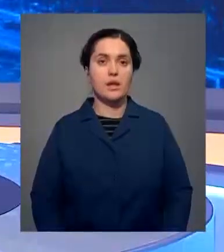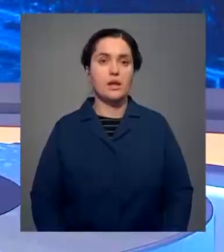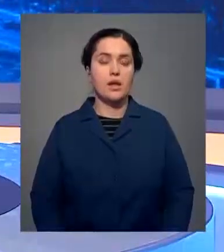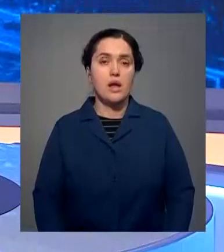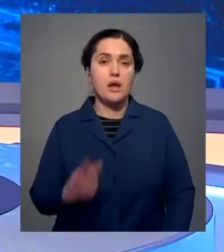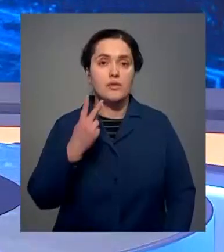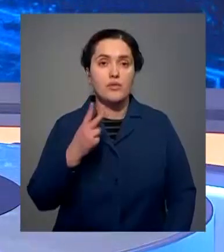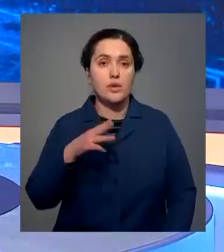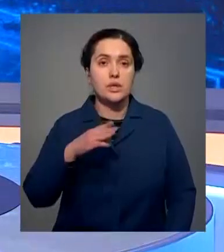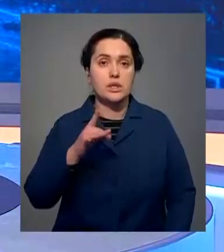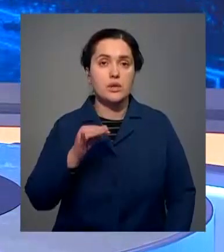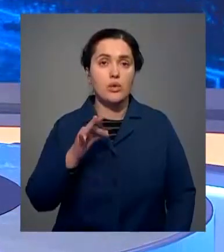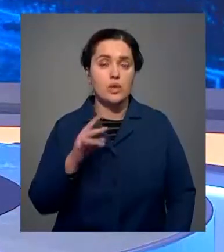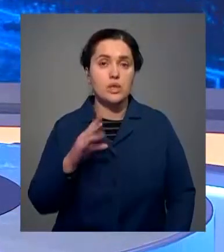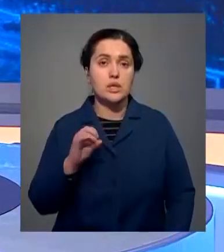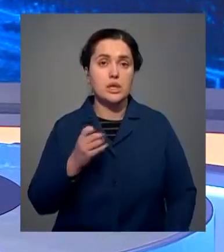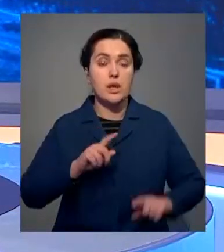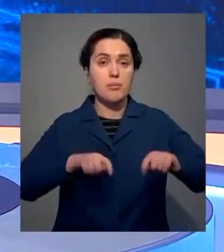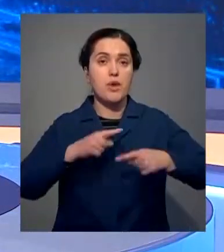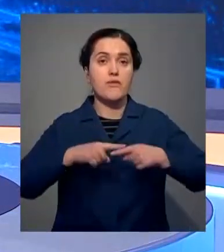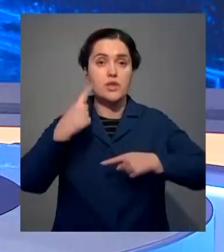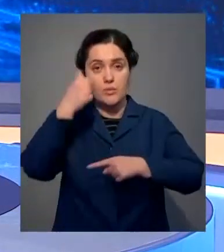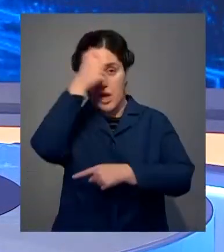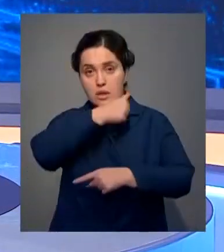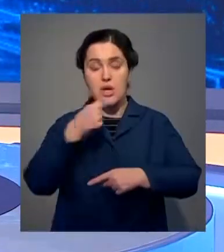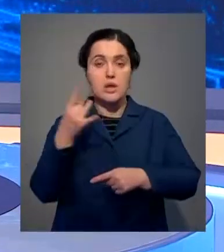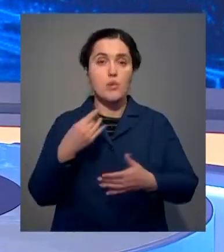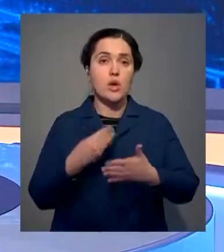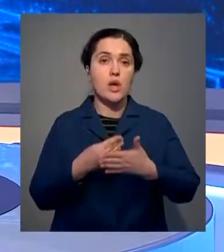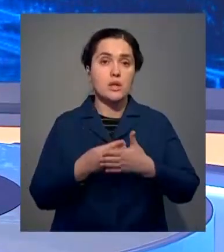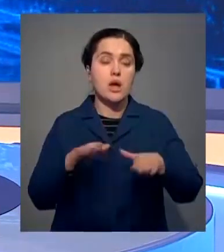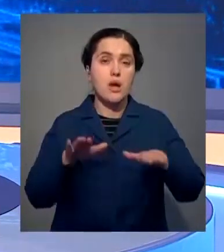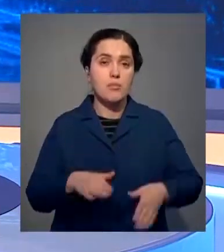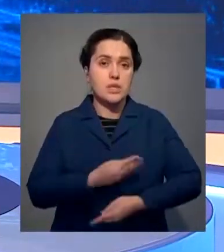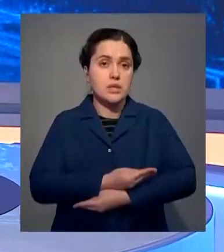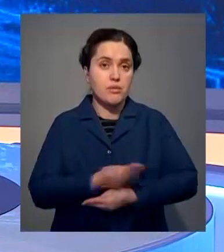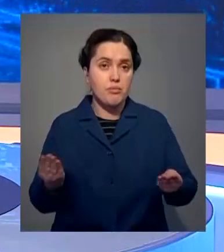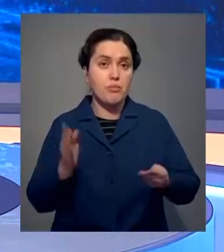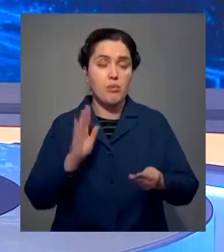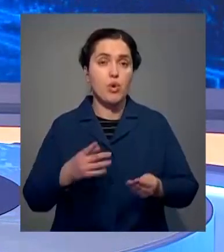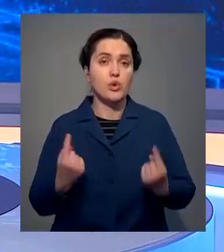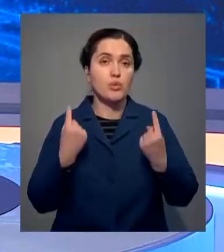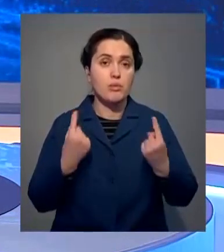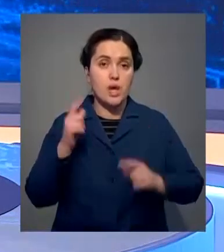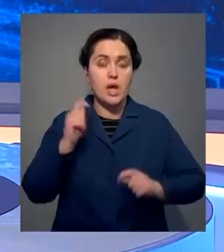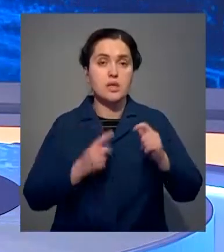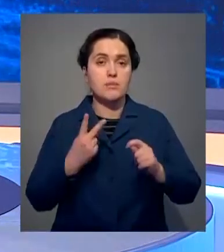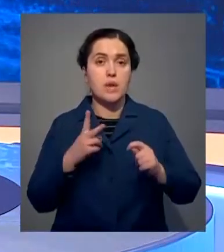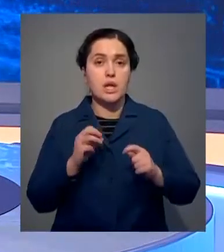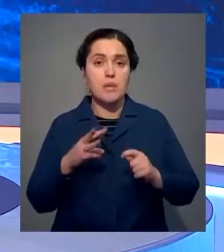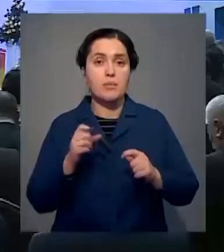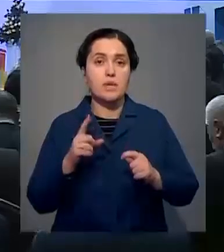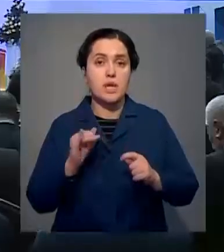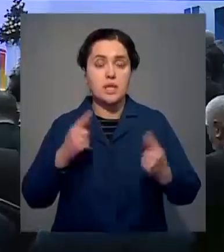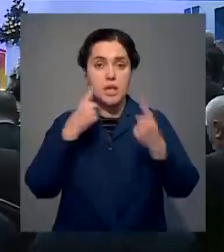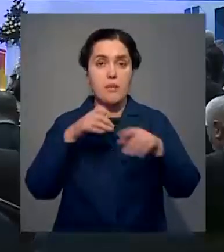Более 2 триллионов тенге передадут в следующем году из республиканской казны в местный бюджет. Об этом на юбилейной конференции в честь 25-летия